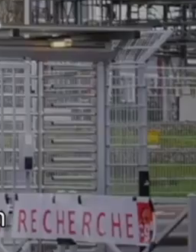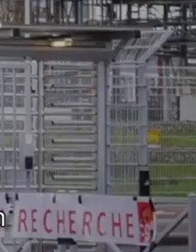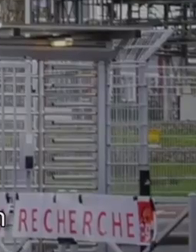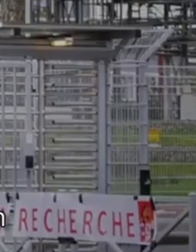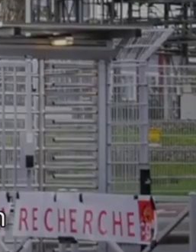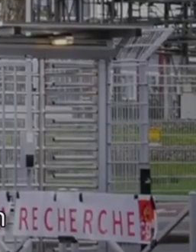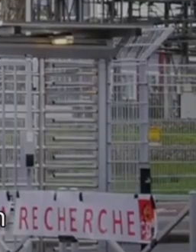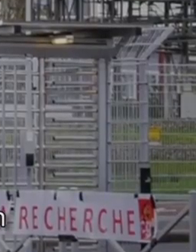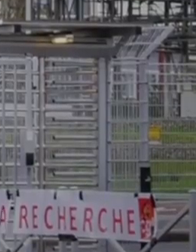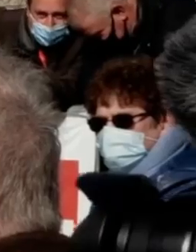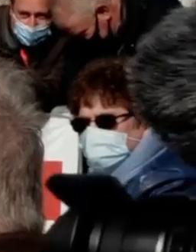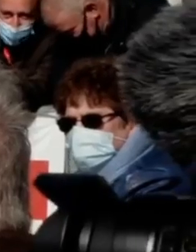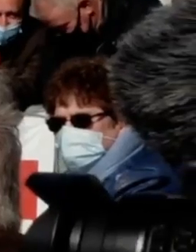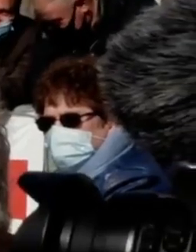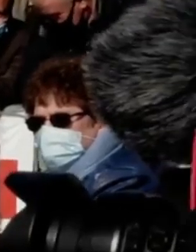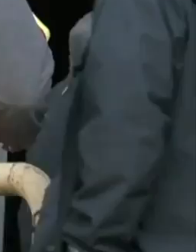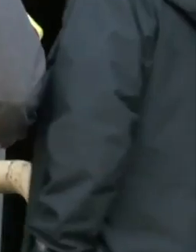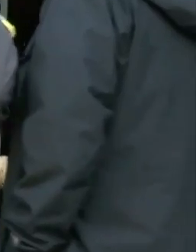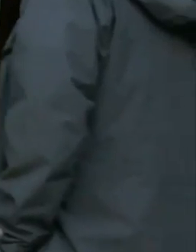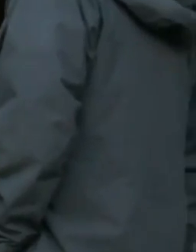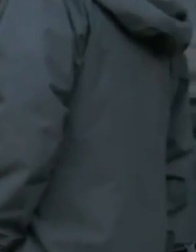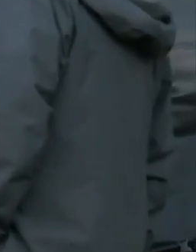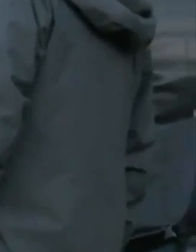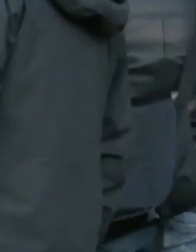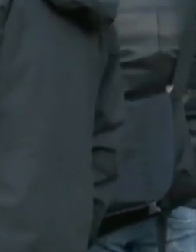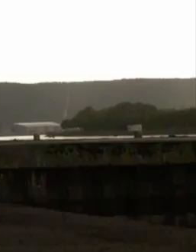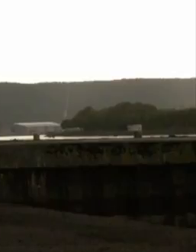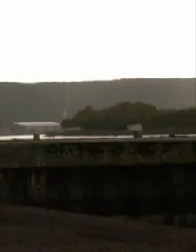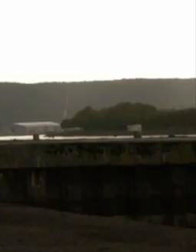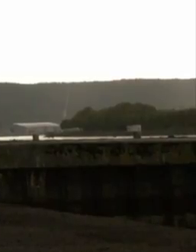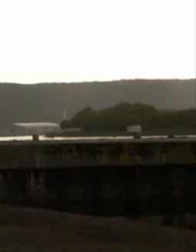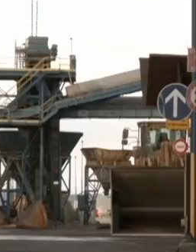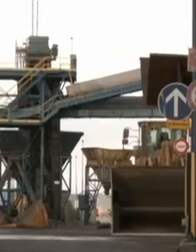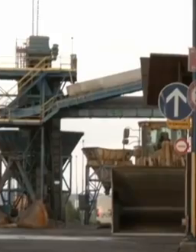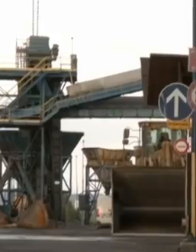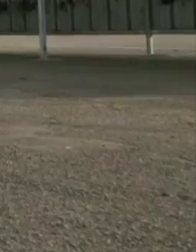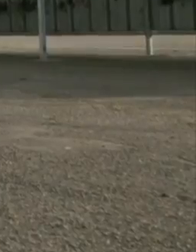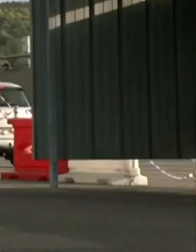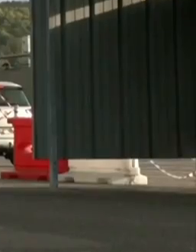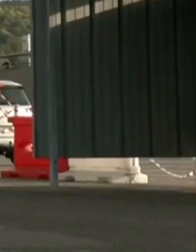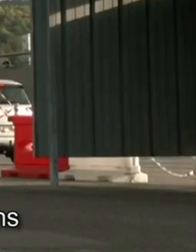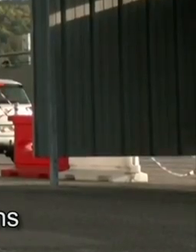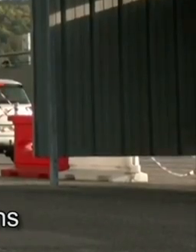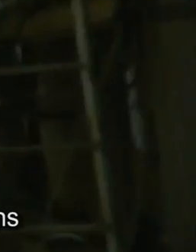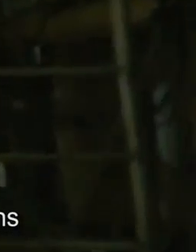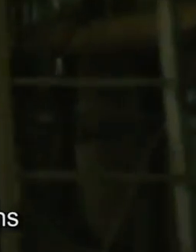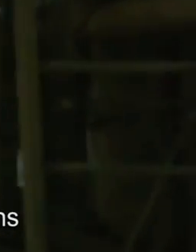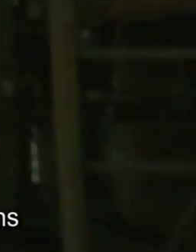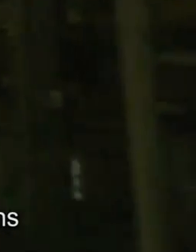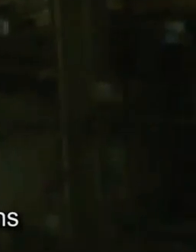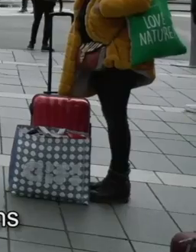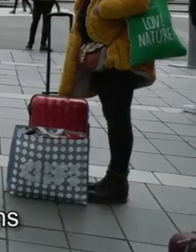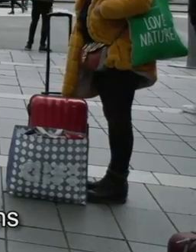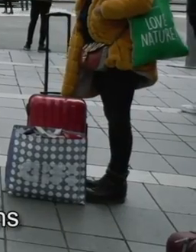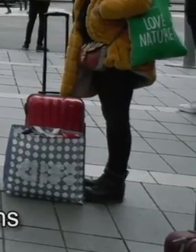en développant les coopérations nécessaires entre organisations professionnelles et territoriales pour porter des projets de relocalisation et ou d'évolution